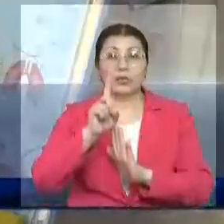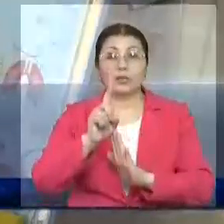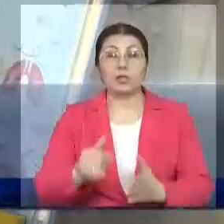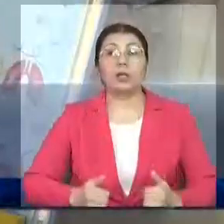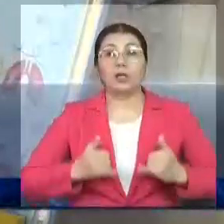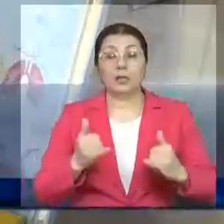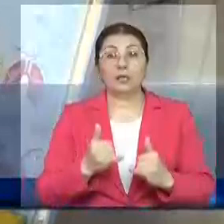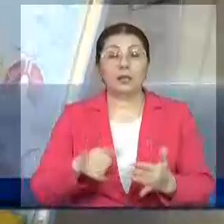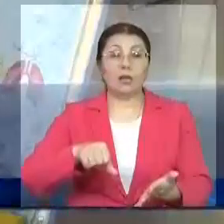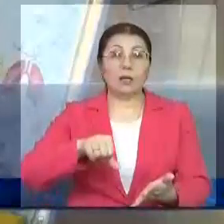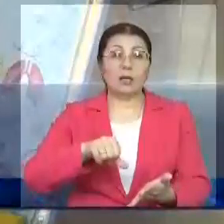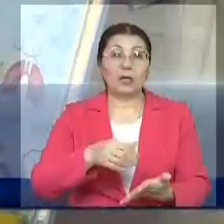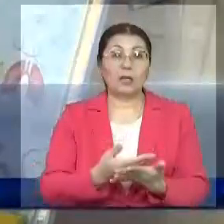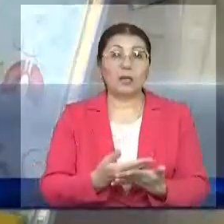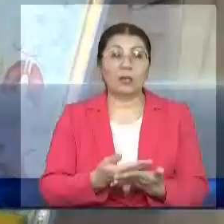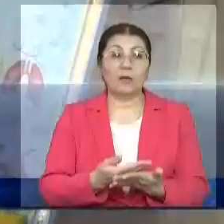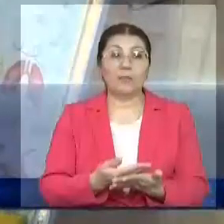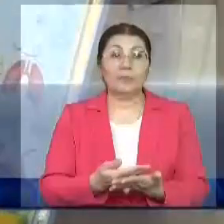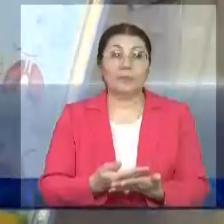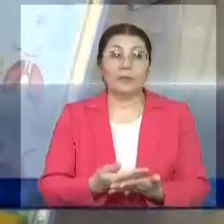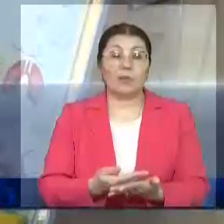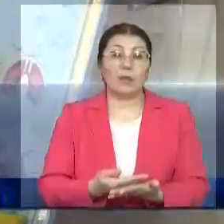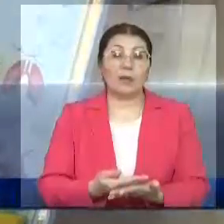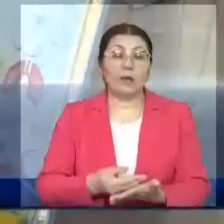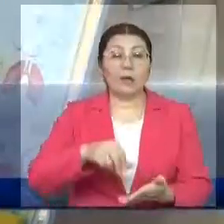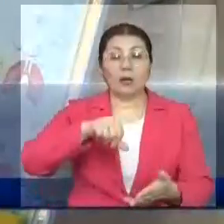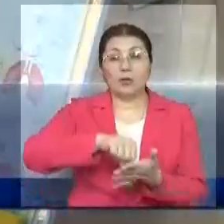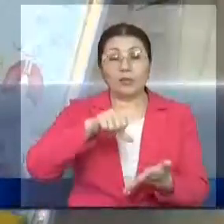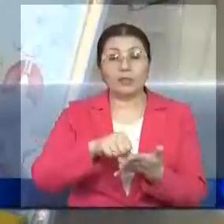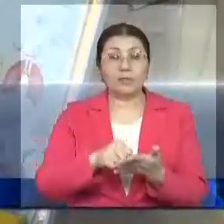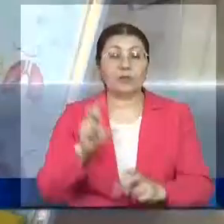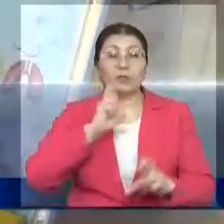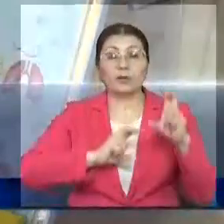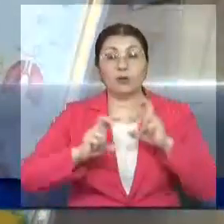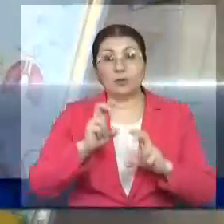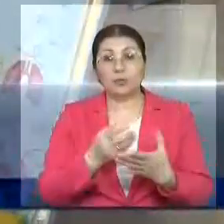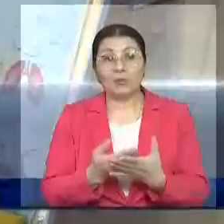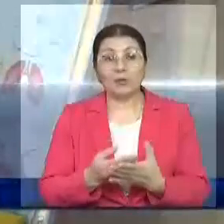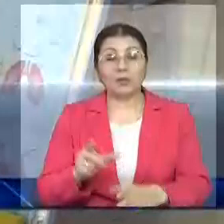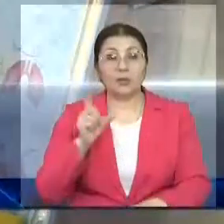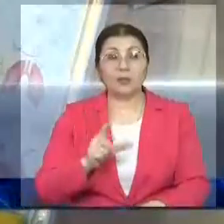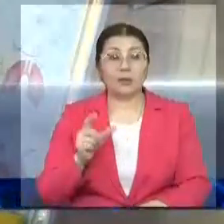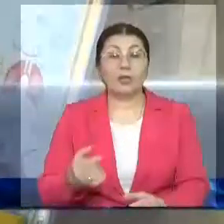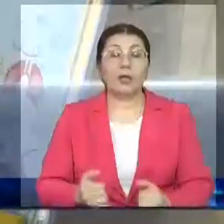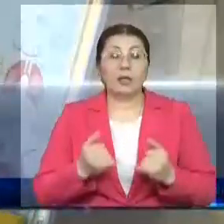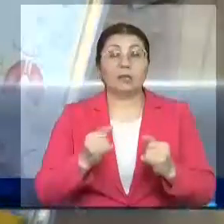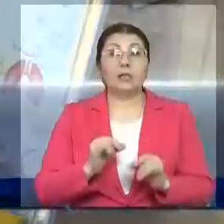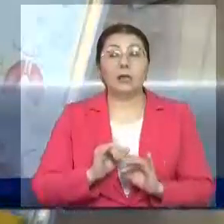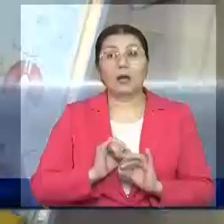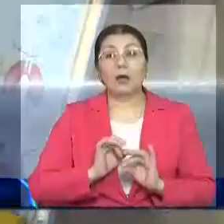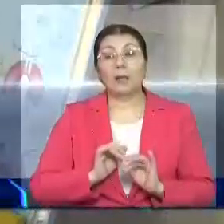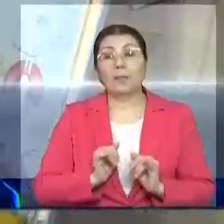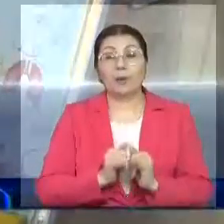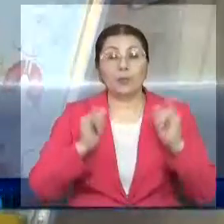для привлечения именно студентов младших курсов, для популяризации науки среди них.